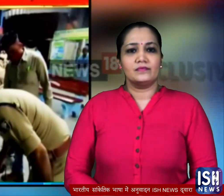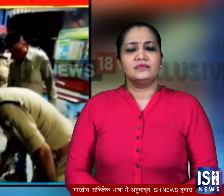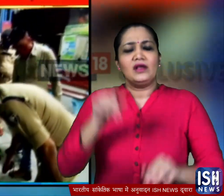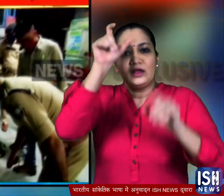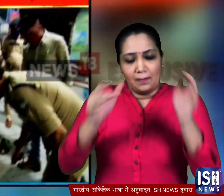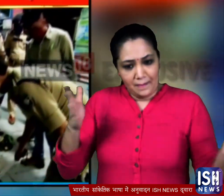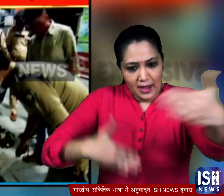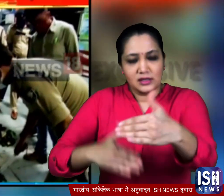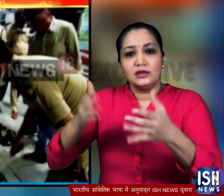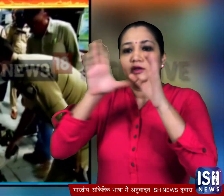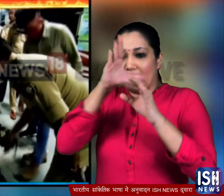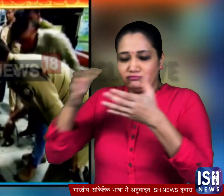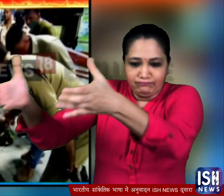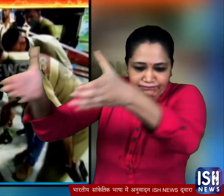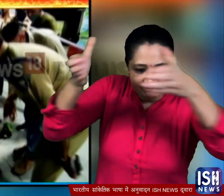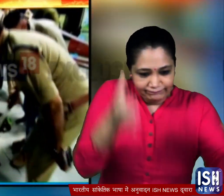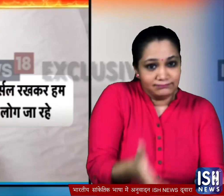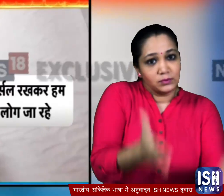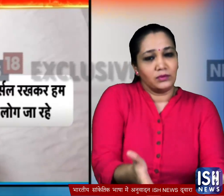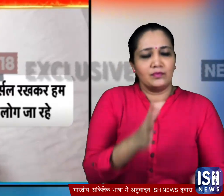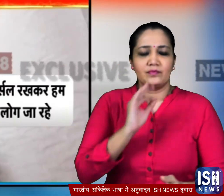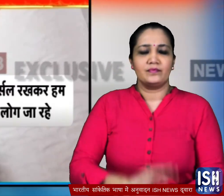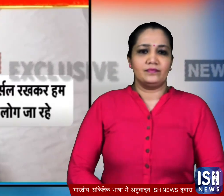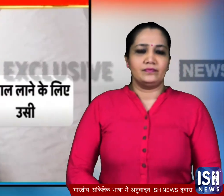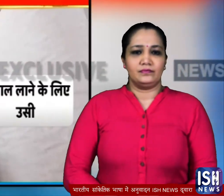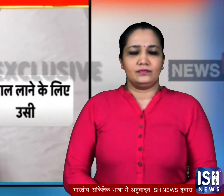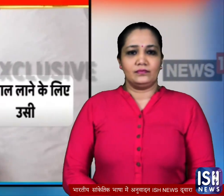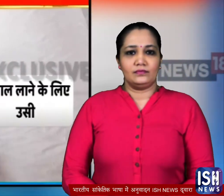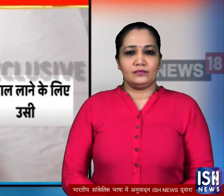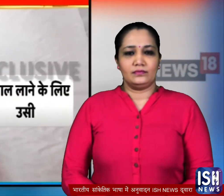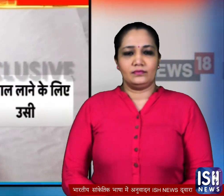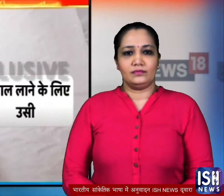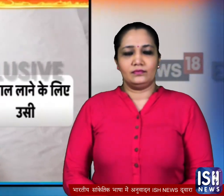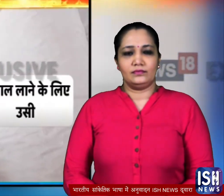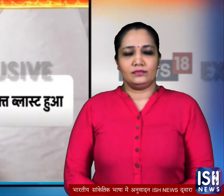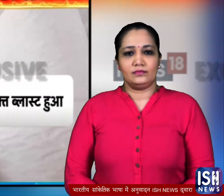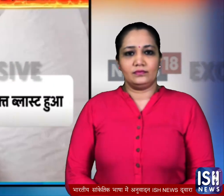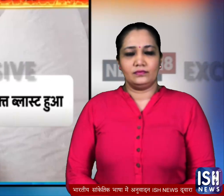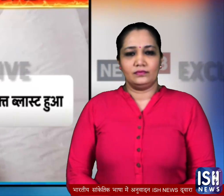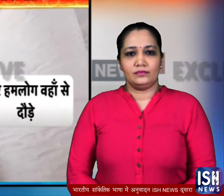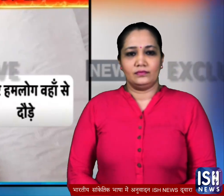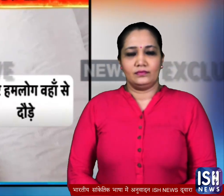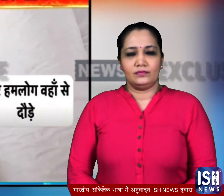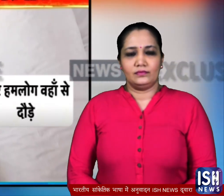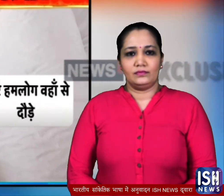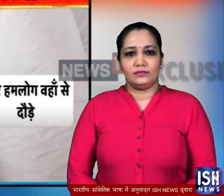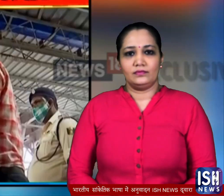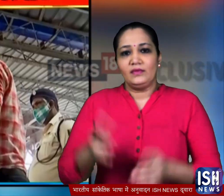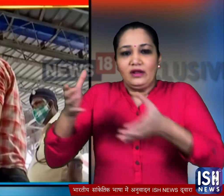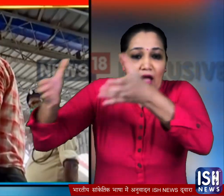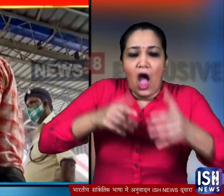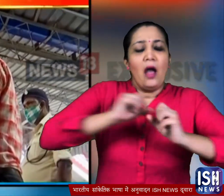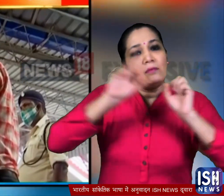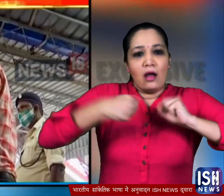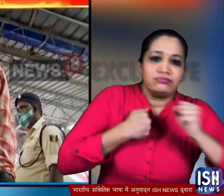ने इस पार्सल को ट्रेन से उतारकर प्लेटफॉर्म पर रखा था। सर हम लोग जैसे जा रहे थे माल लाने के लिए, तो उसी टाइम जैसे बर्स्ट किया, फिर हम लोग वहाँ से दौड़े।